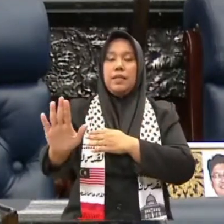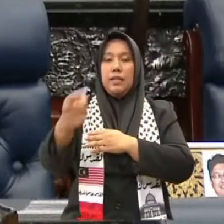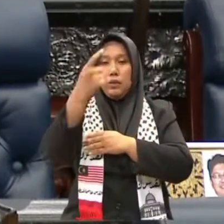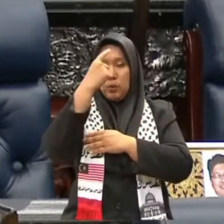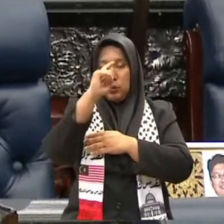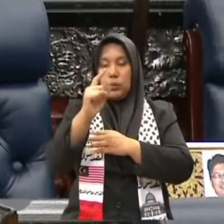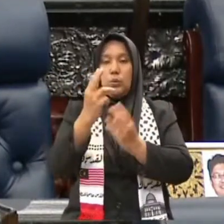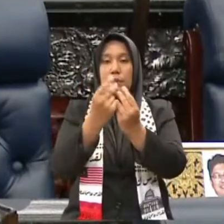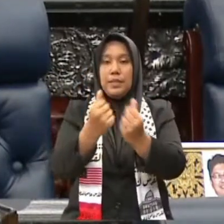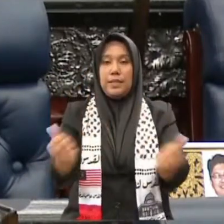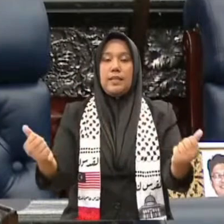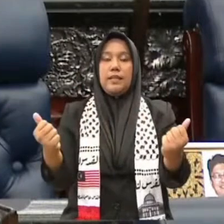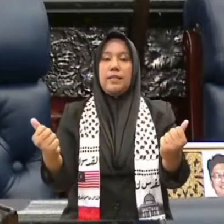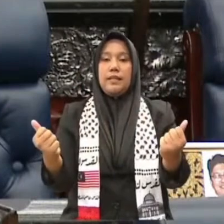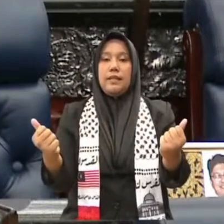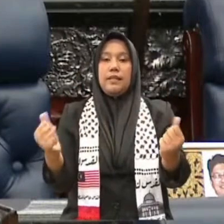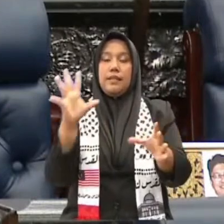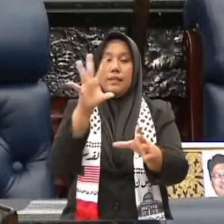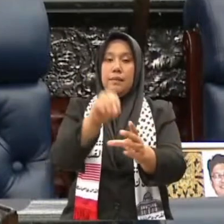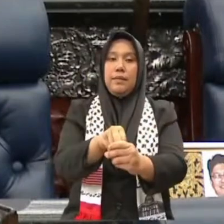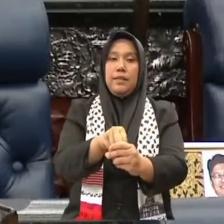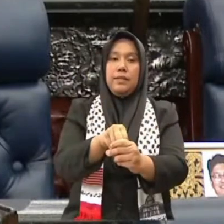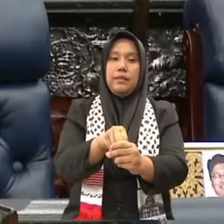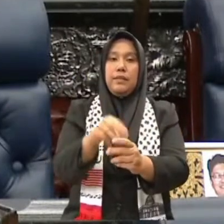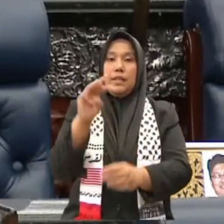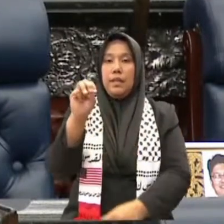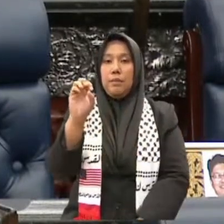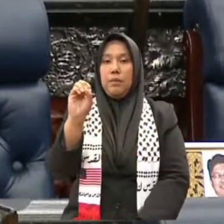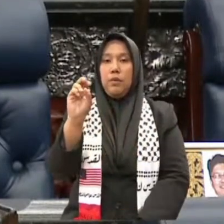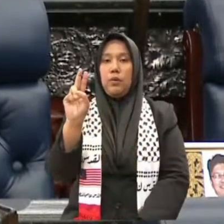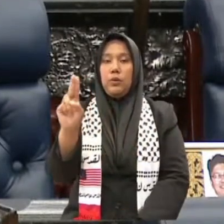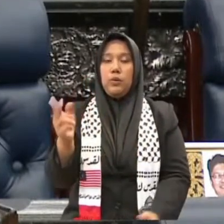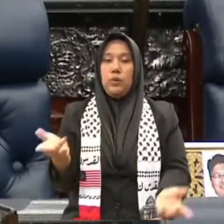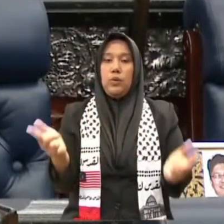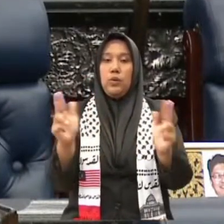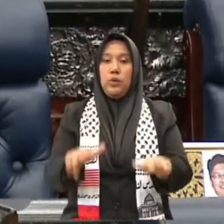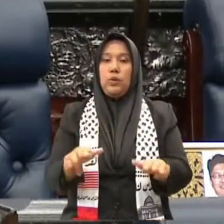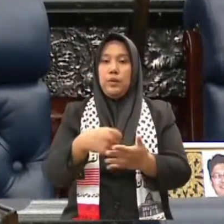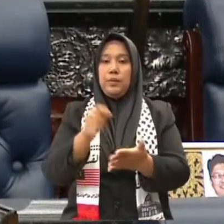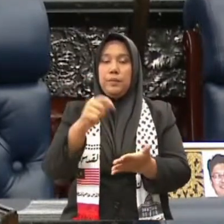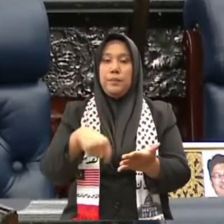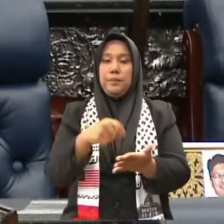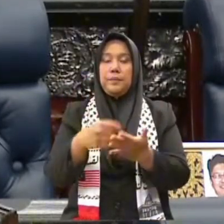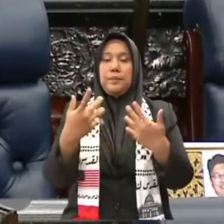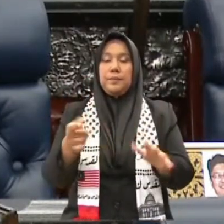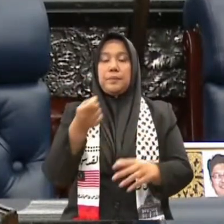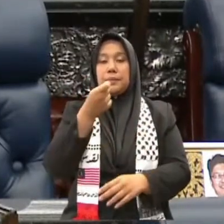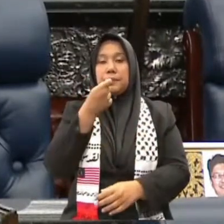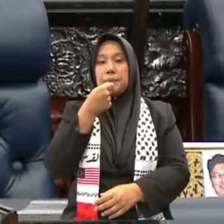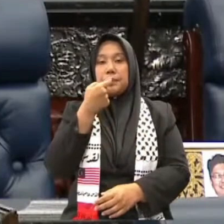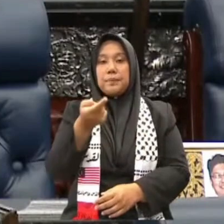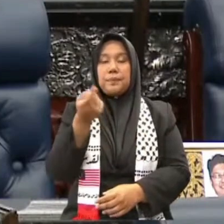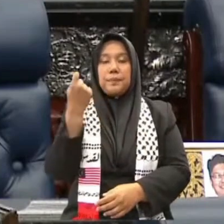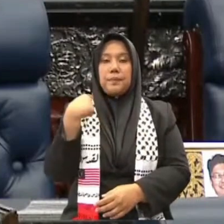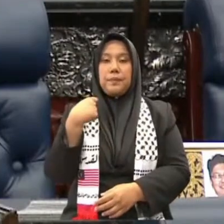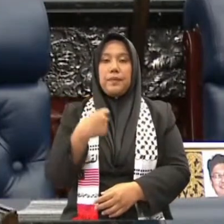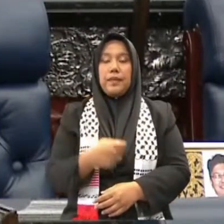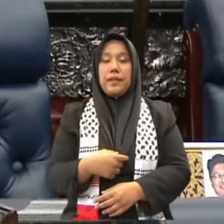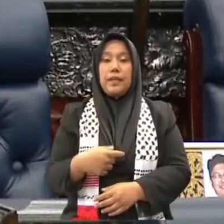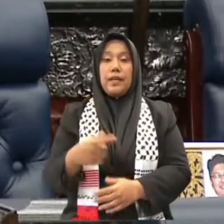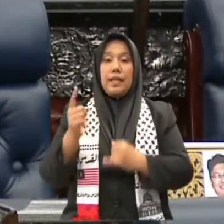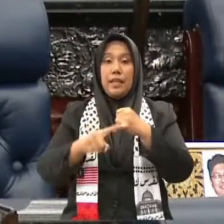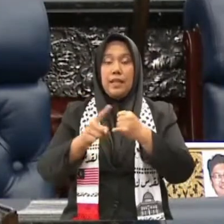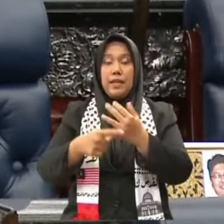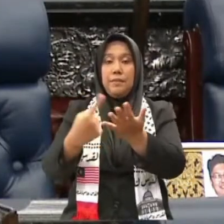penyelesaian termasuk dalam konteks MOU yang telah pun saya sebutkan tadi. Kali terakhir mereka mengadakan perbincangan ini